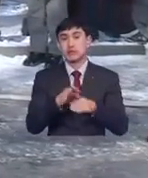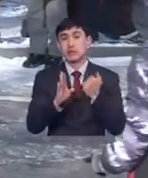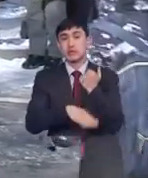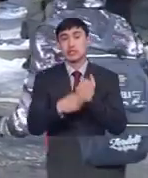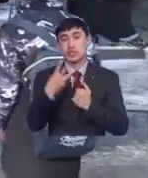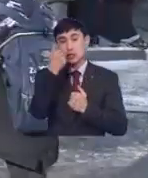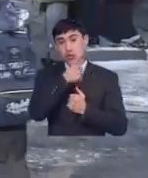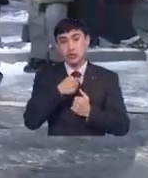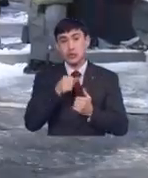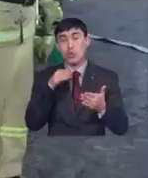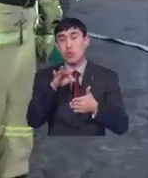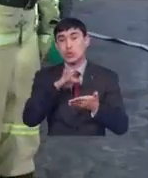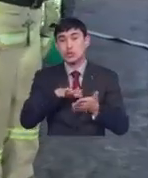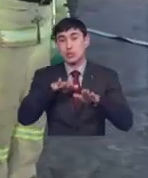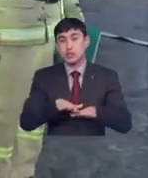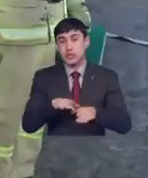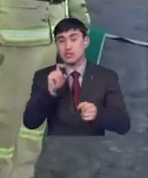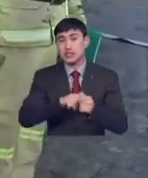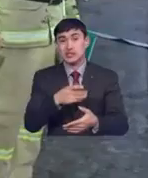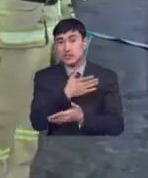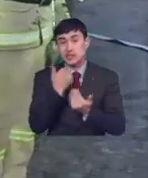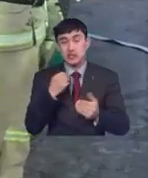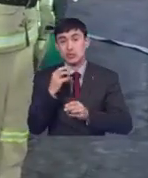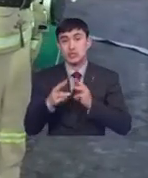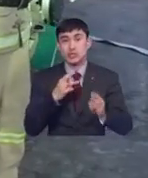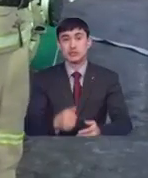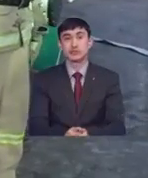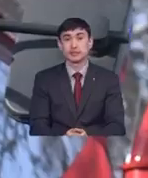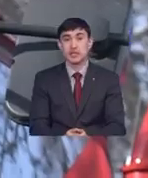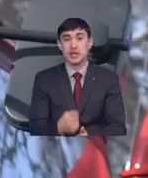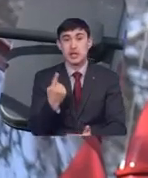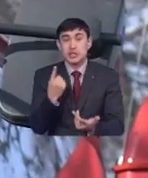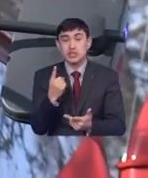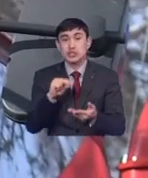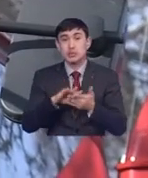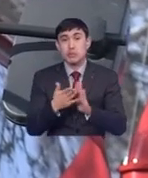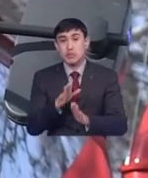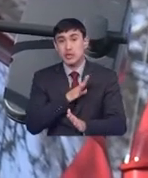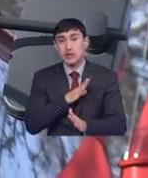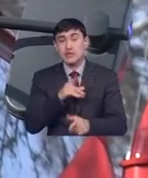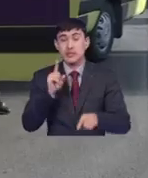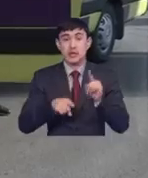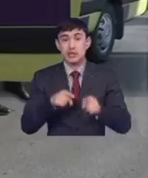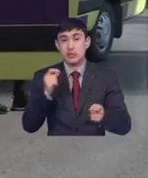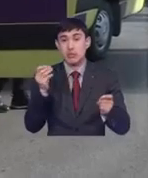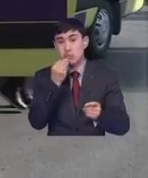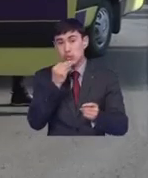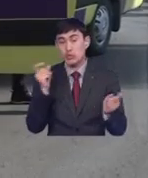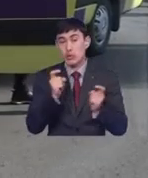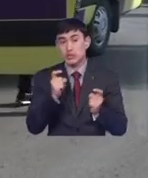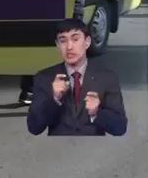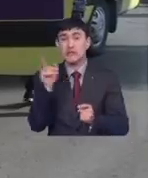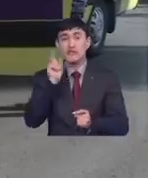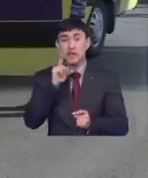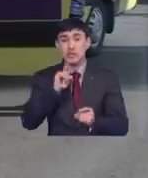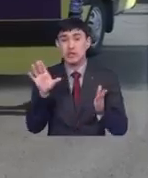последние 3 года на указанных объектах, не зарегистрировано ни одного возгорания. Единичные ЧП произошли лишь в некоторых продуктовых магазинах из-за